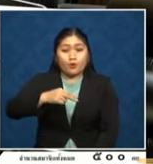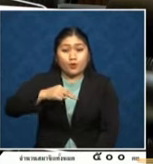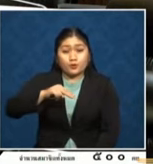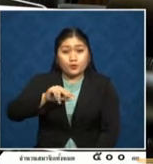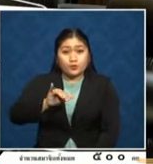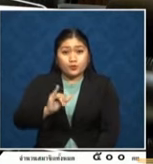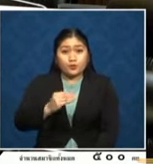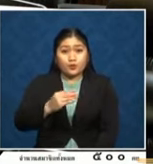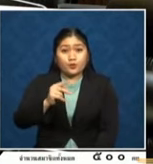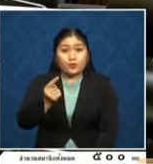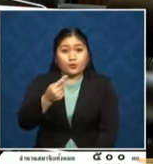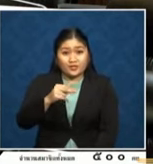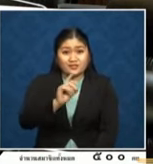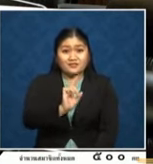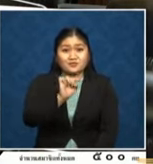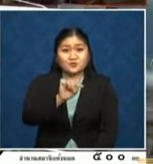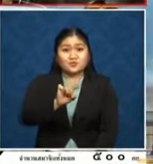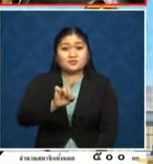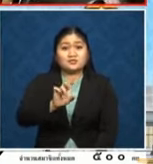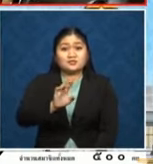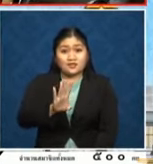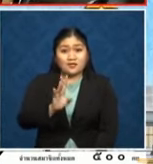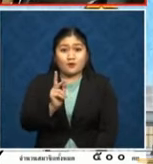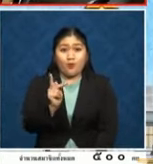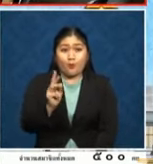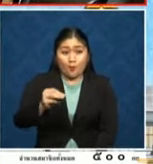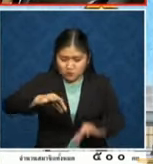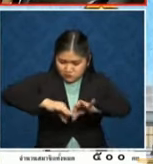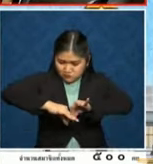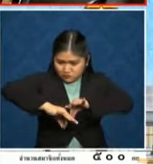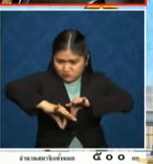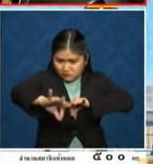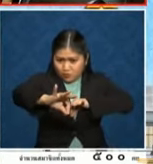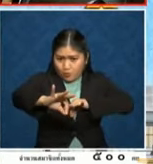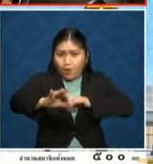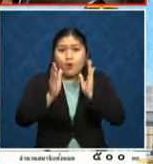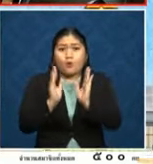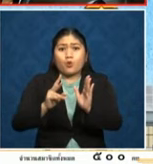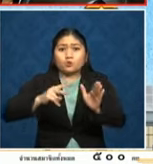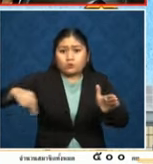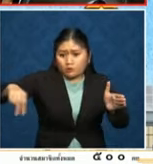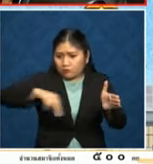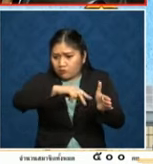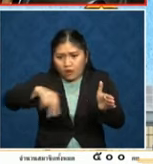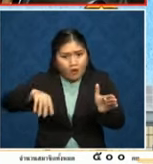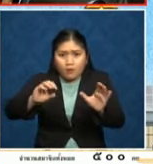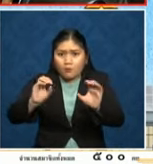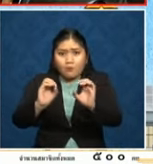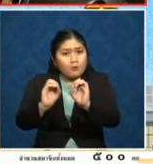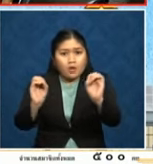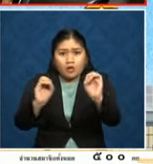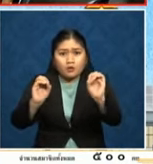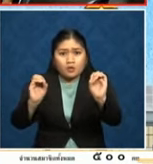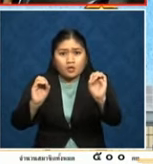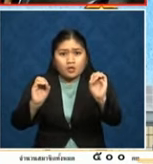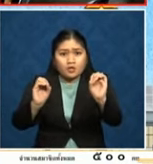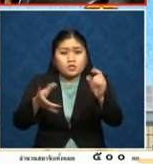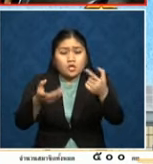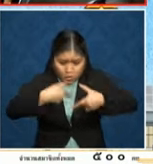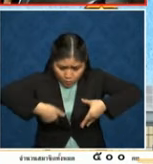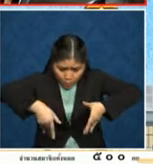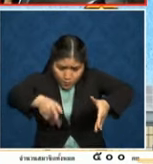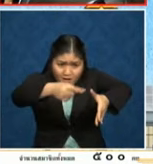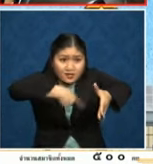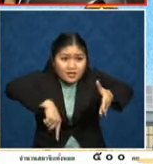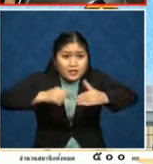ตลอดเส้นทางนะครับ 1.4 กิโลเมตรไม่มีทางข้ามสำหรับประชาชนเลยครับแม้แต่ตรงนี้นะครับซึ่งเป็นส